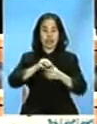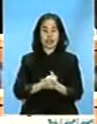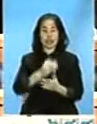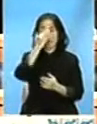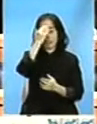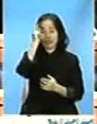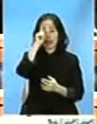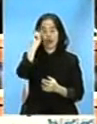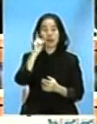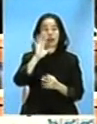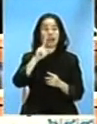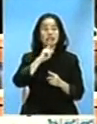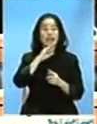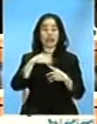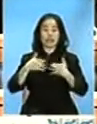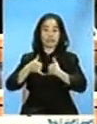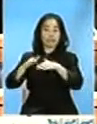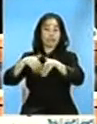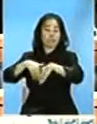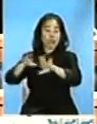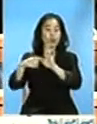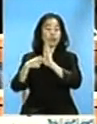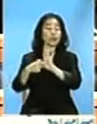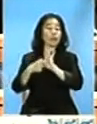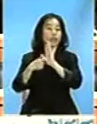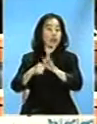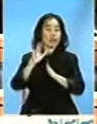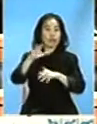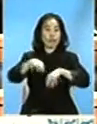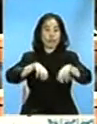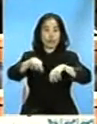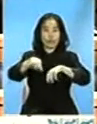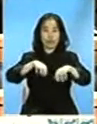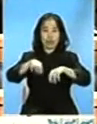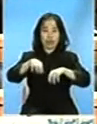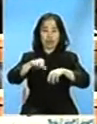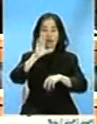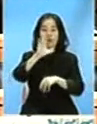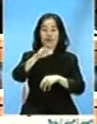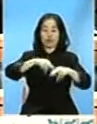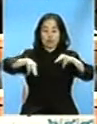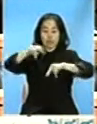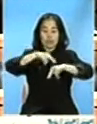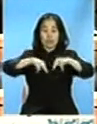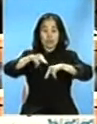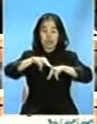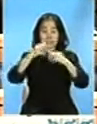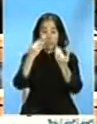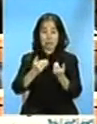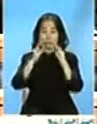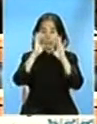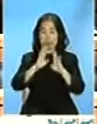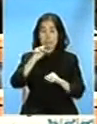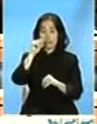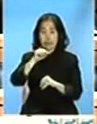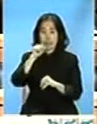ล่อยให้โมเดลขององค์การบริหารปกครองส่วนท้องถิ่นเป็นไปอย่างนี้ก็เท่ากับว่าเร